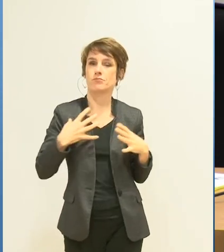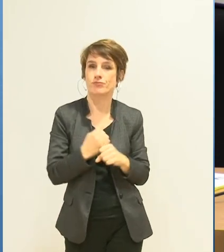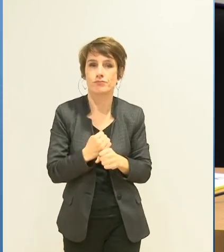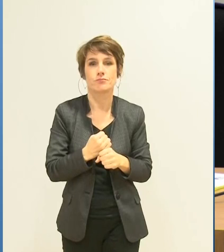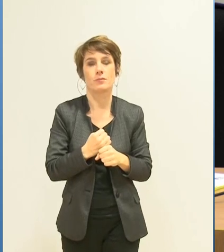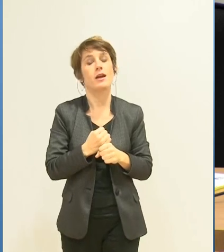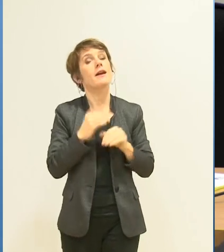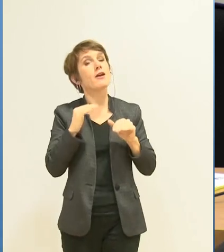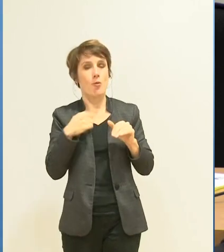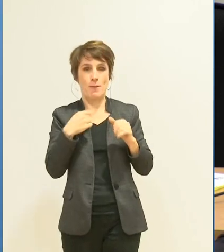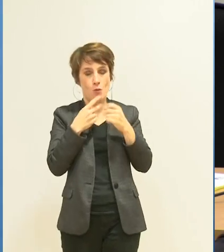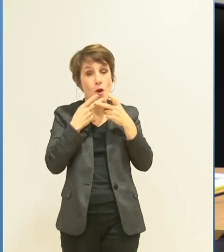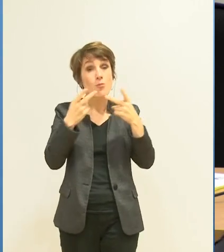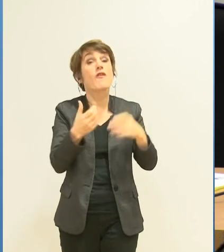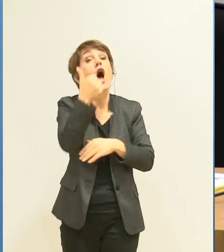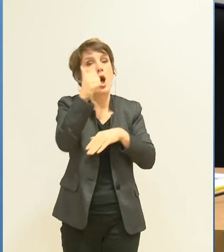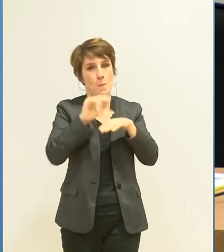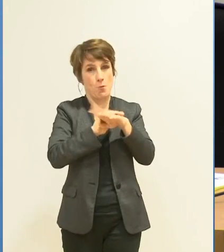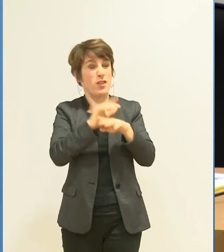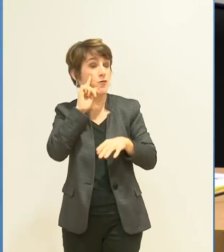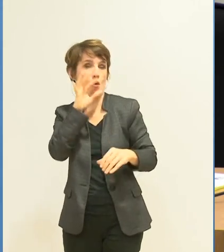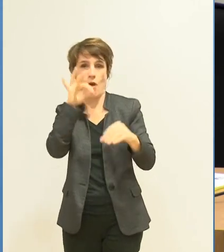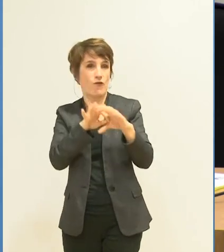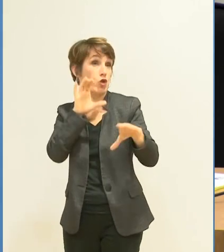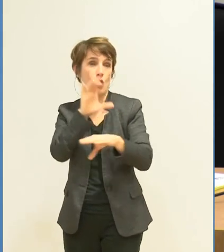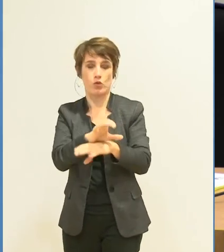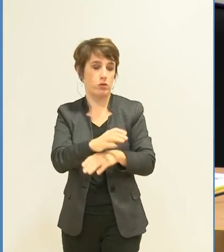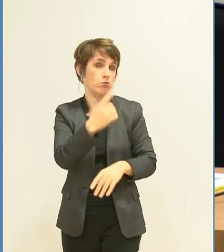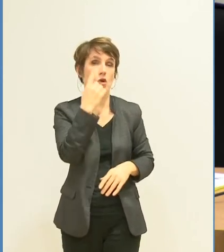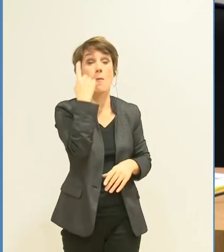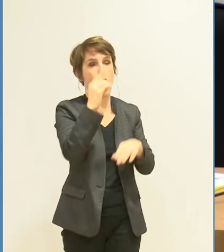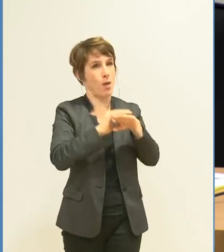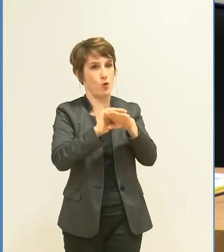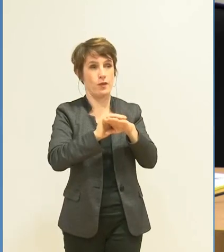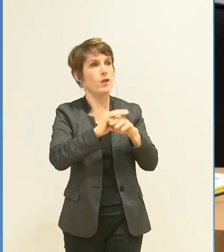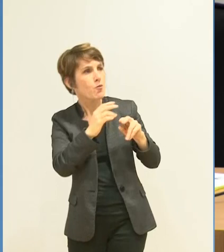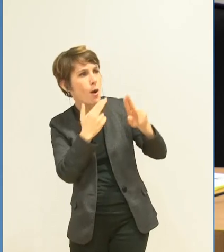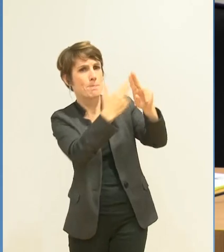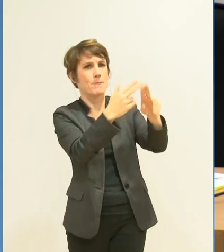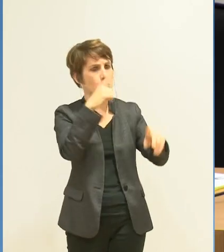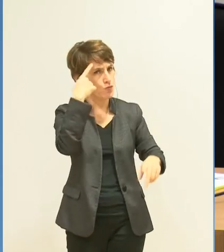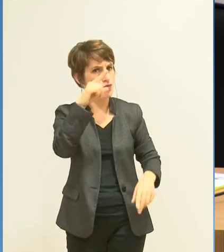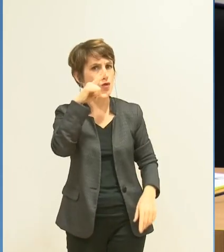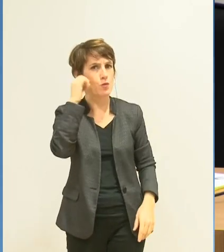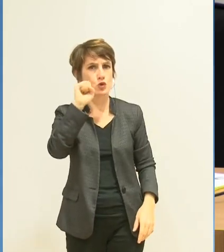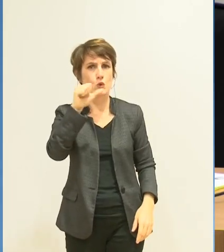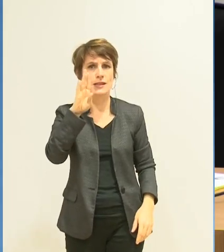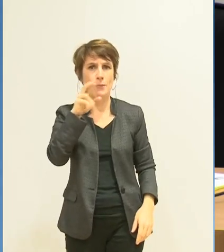en évoquer une et que ce sera une réponse à monsieur sa main